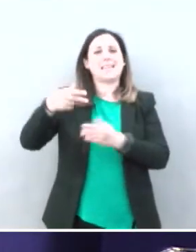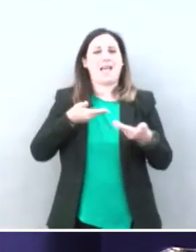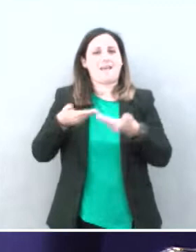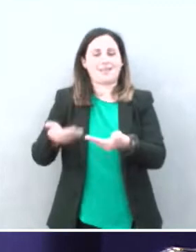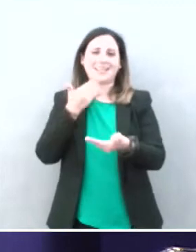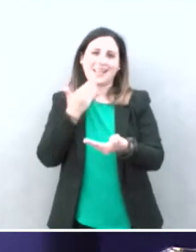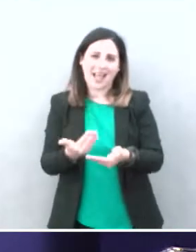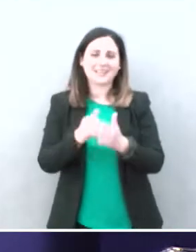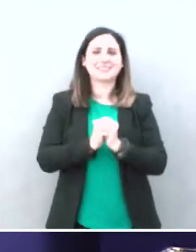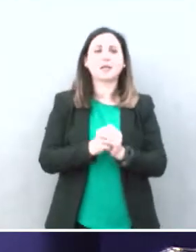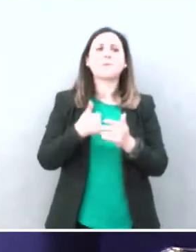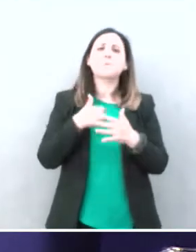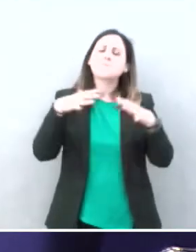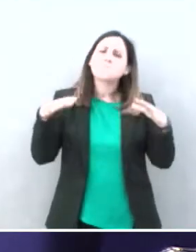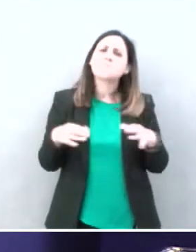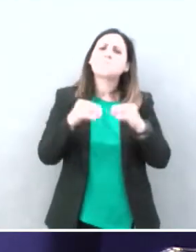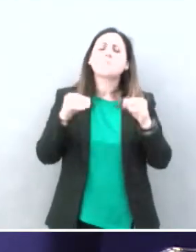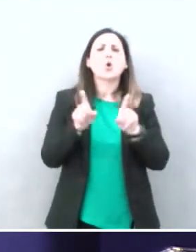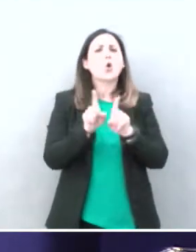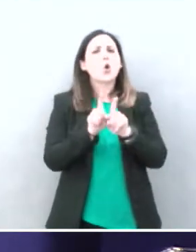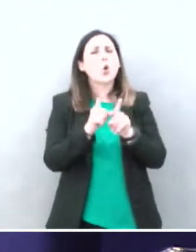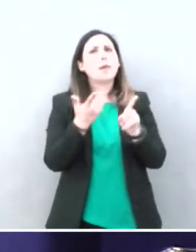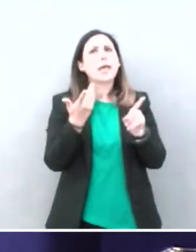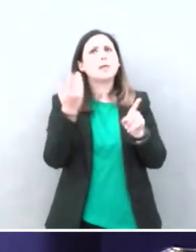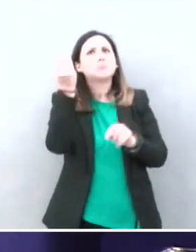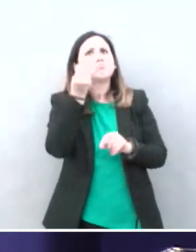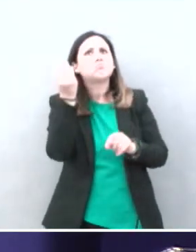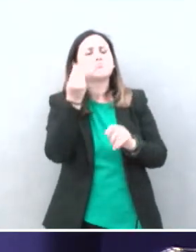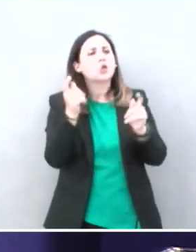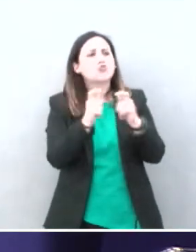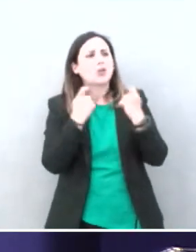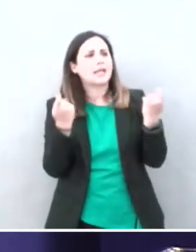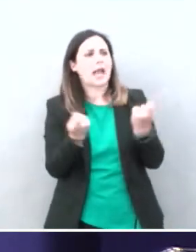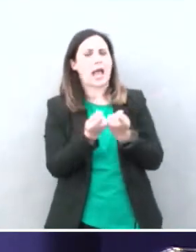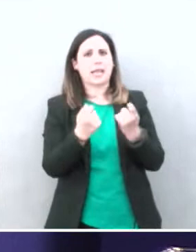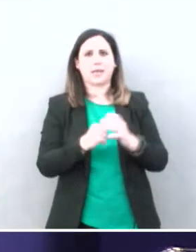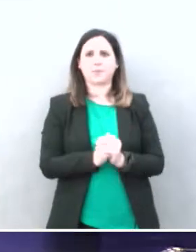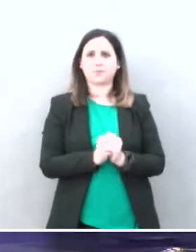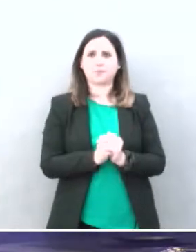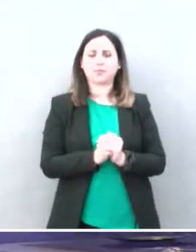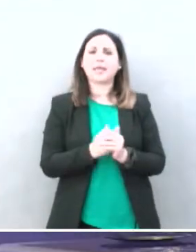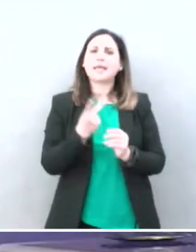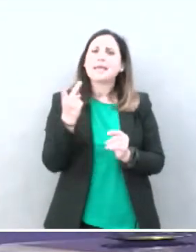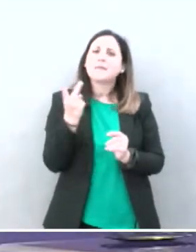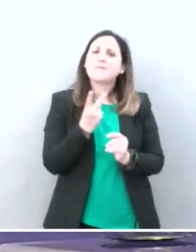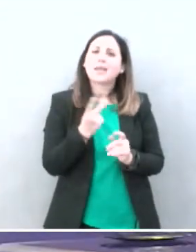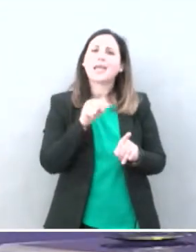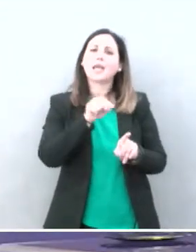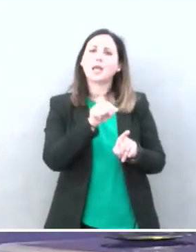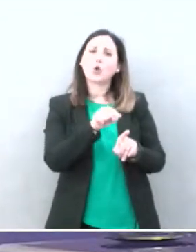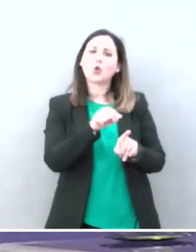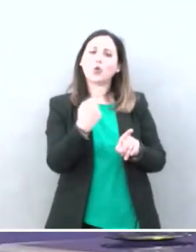Io partirei dall'osservazione di tipo generale, nel senso che il Made in Italy è il